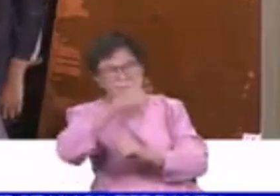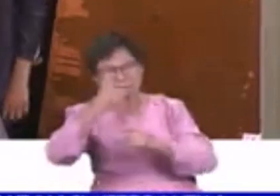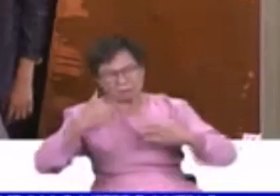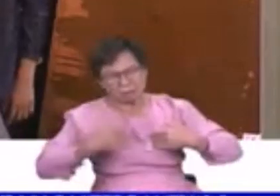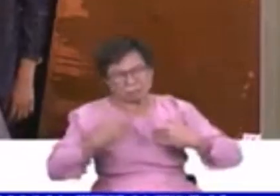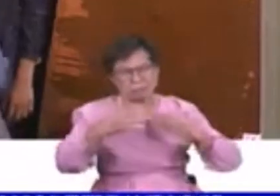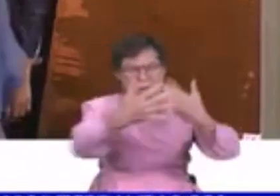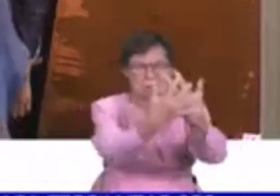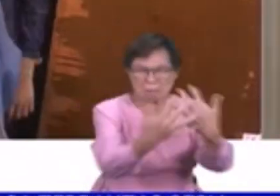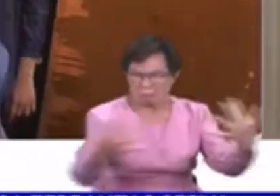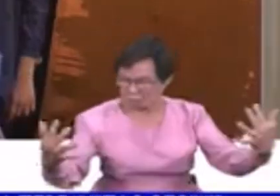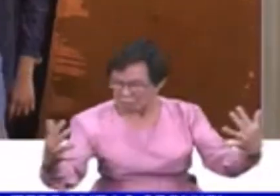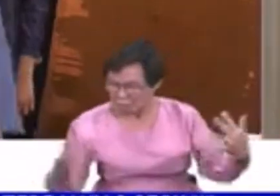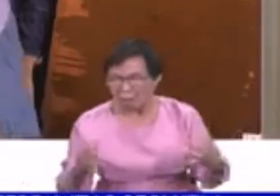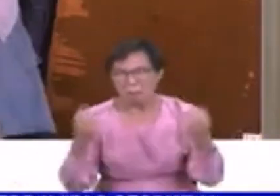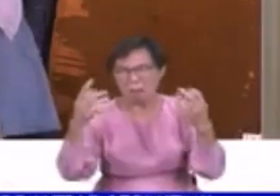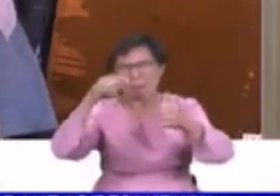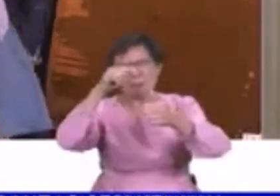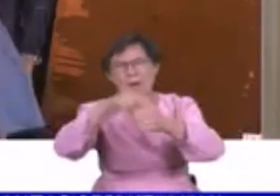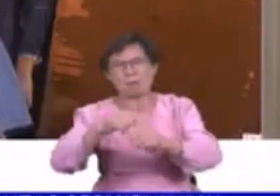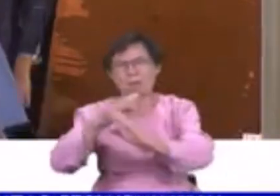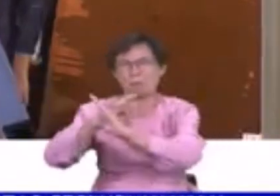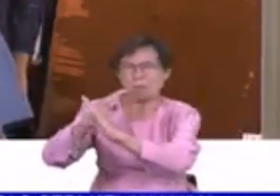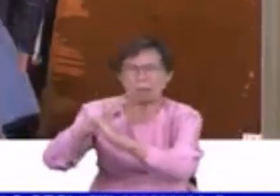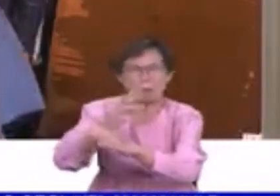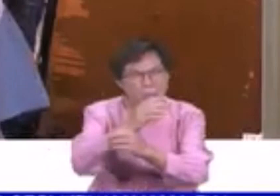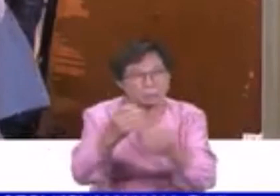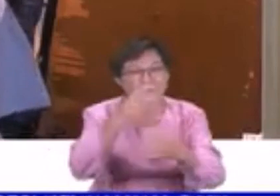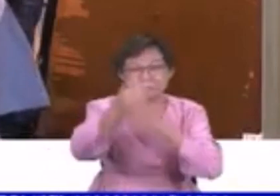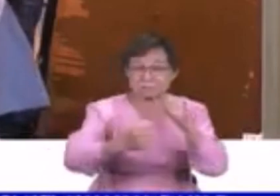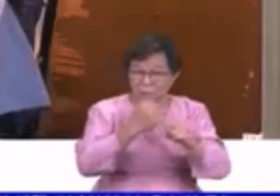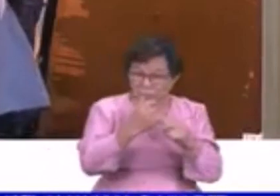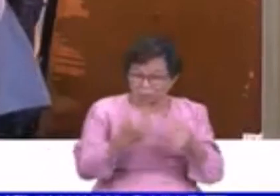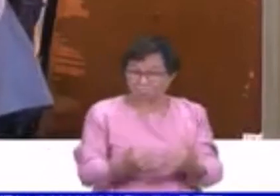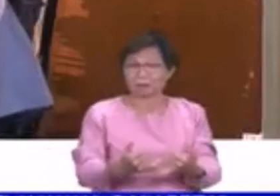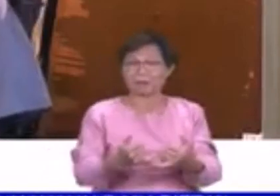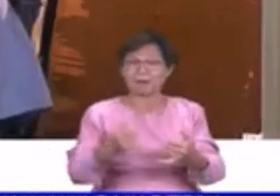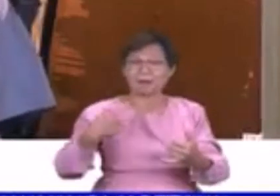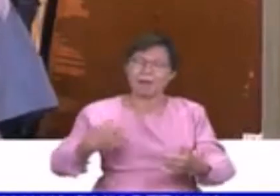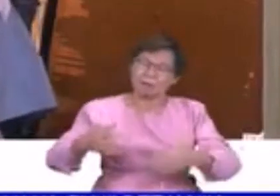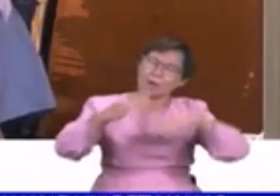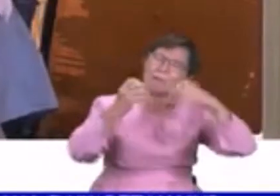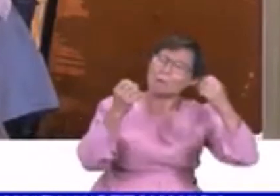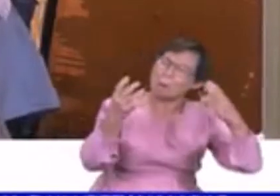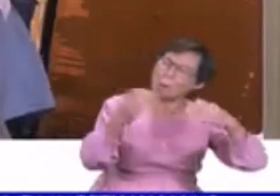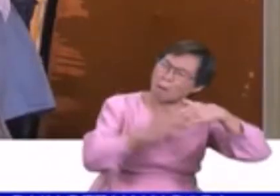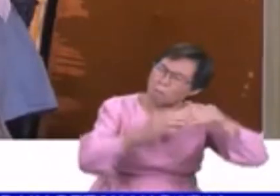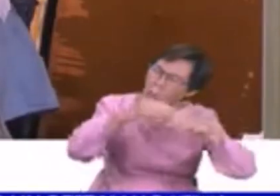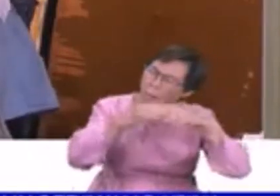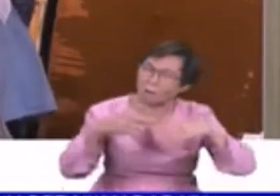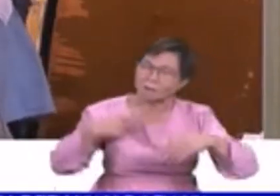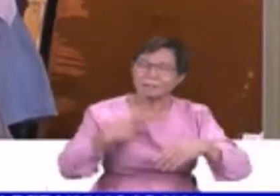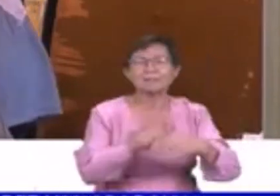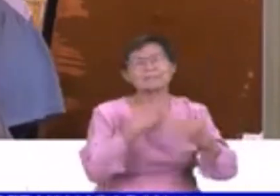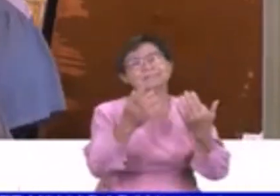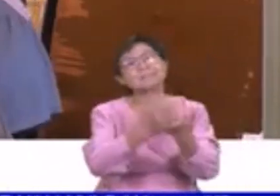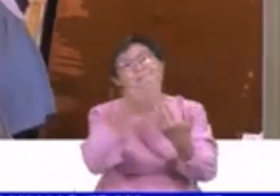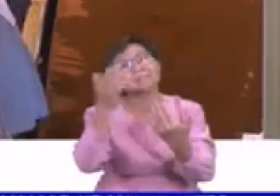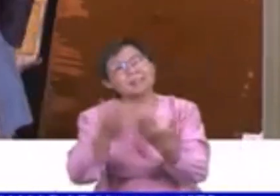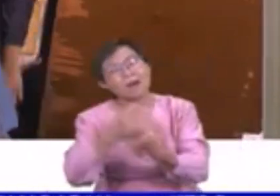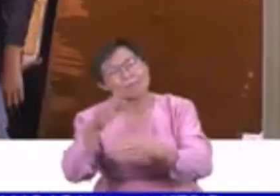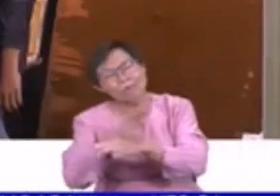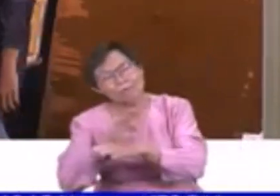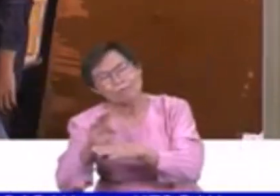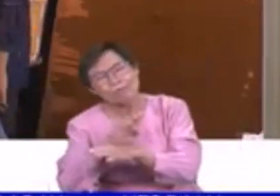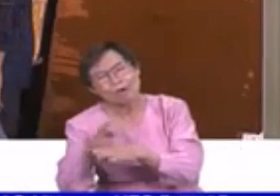ada banyak ni kan. Tapi tahun ni alhamdulillah dia macam bagi banyak kelonggaran supaya kita senang nak